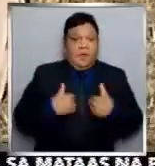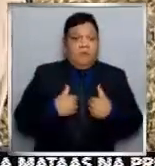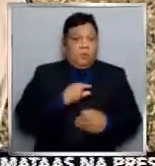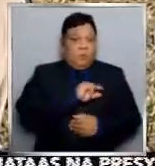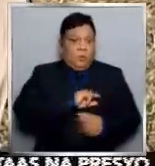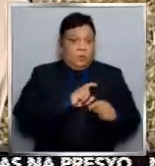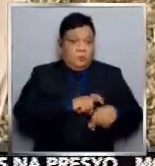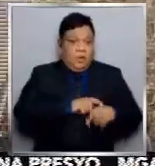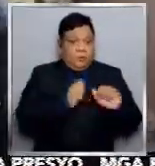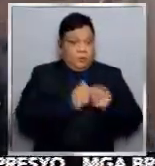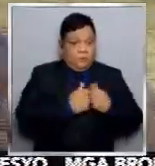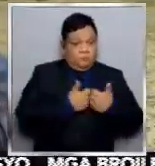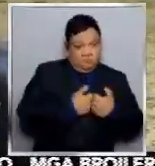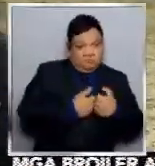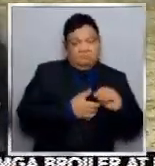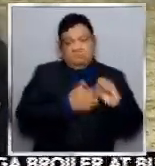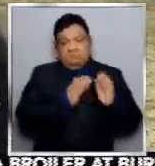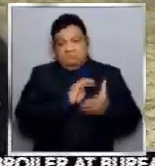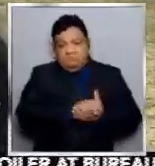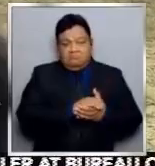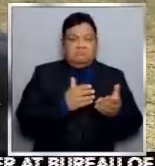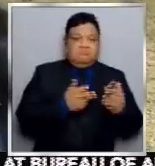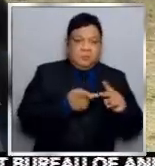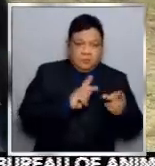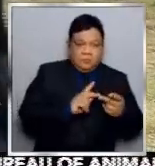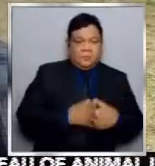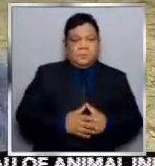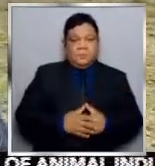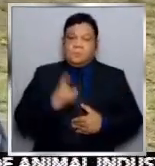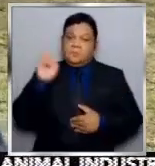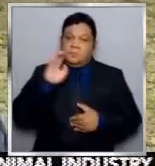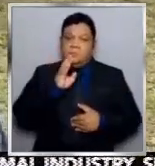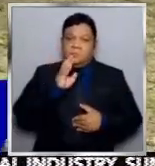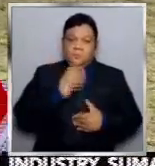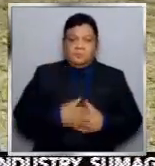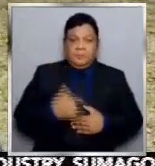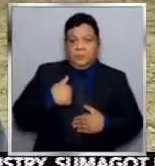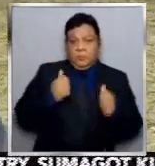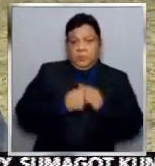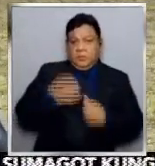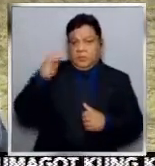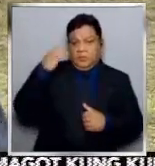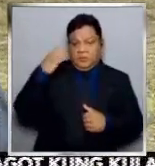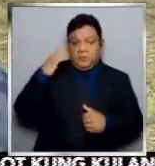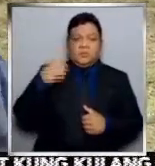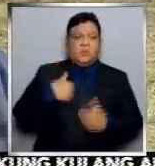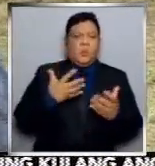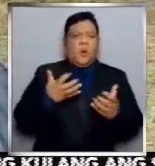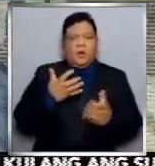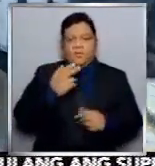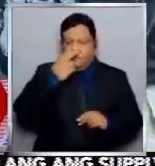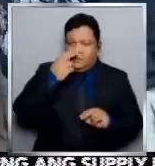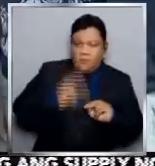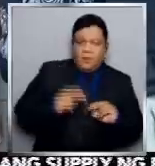kanilang loved ones. I'm with my cousins po and we just wanna have fun and like make the most out